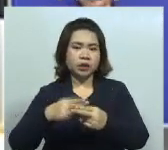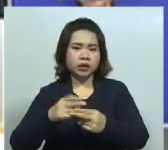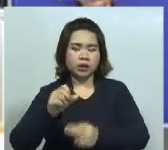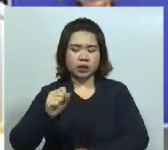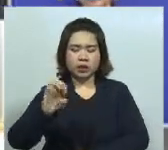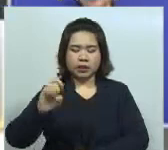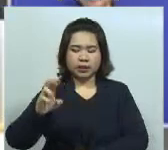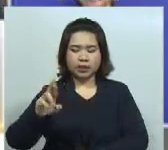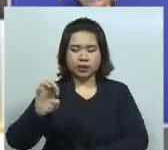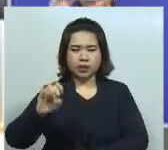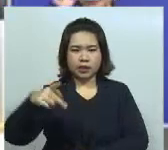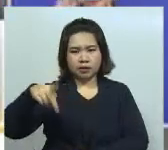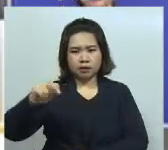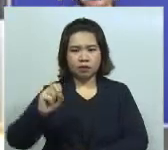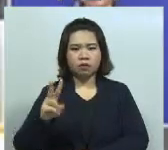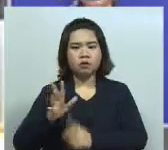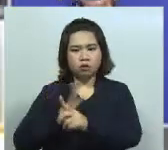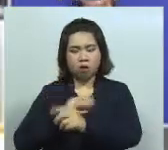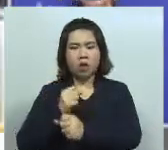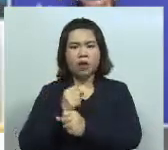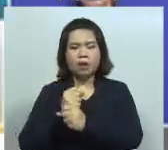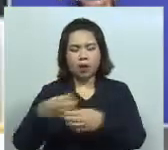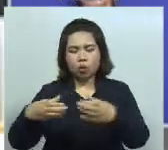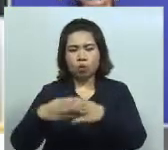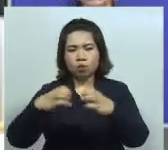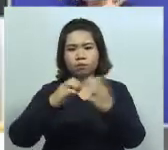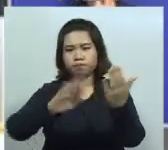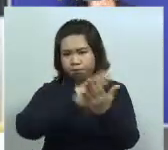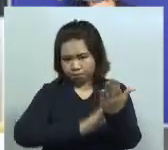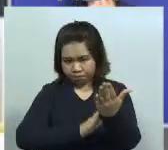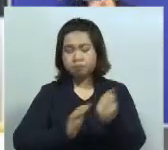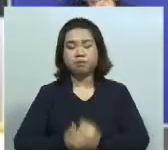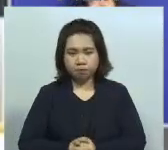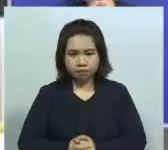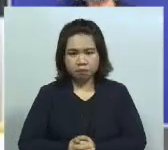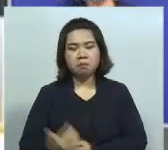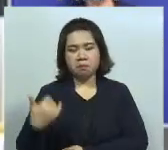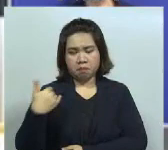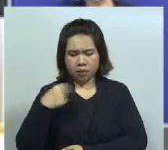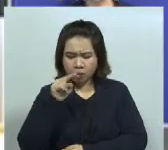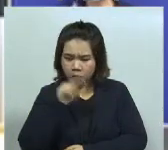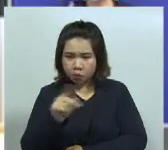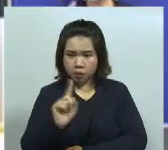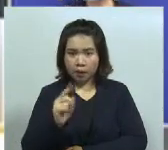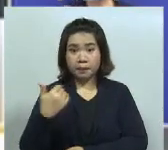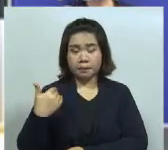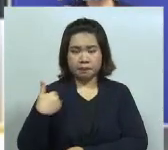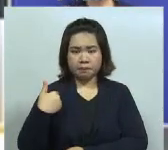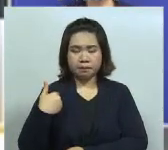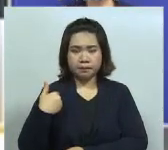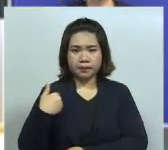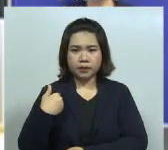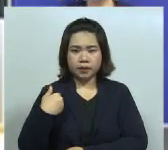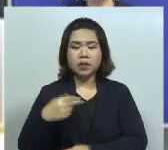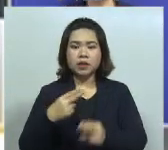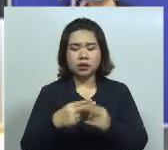คสกุลเกียรติส.ส.จากพรรคภูมิใจไทยมีข้อสังเกตจากการประชุมครั้งนี้นะคะที่พบว่าในส่วน